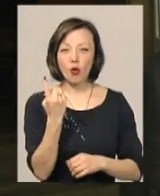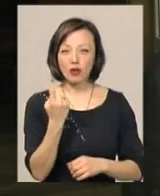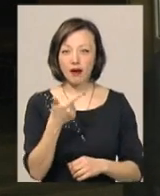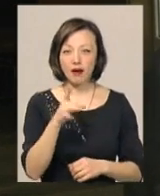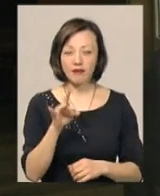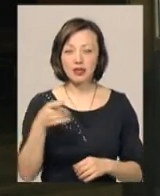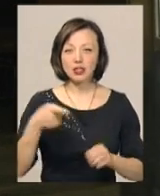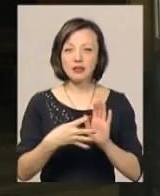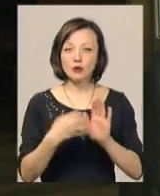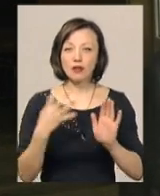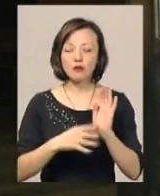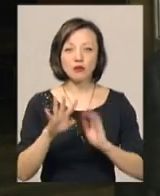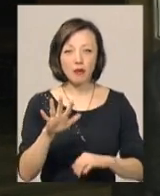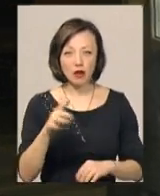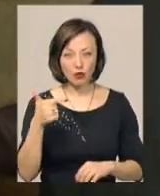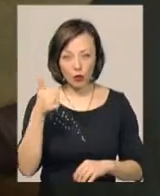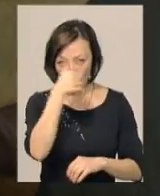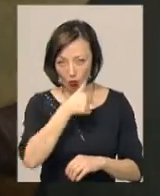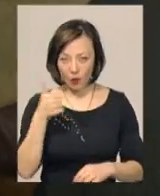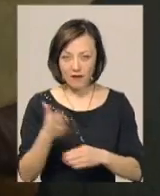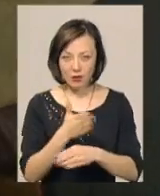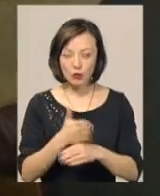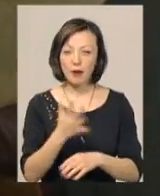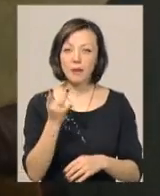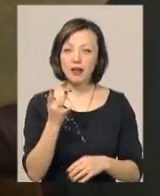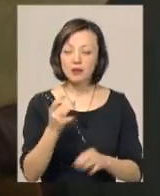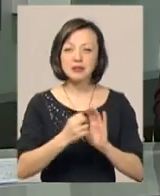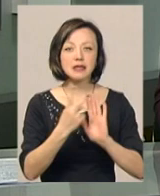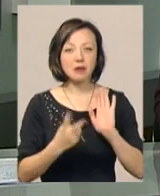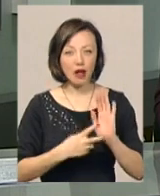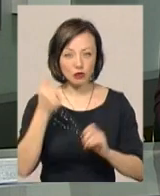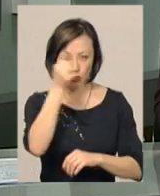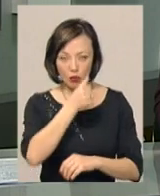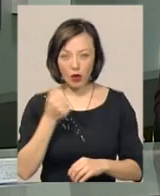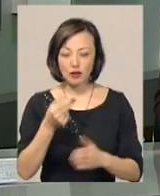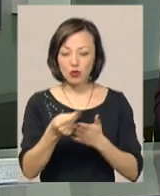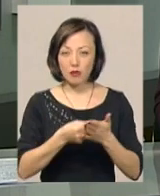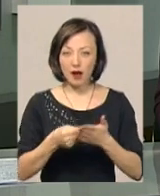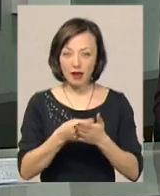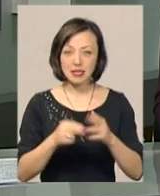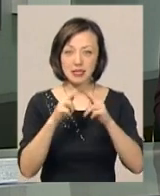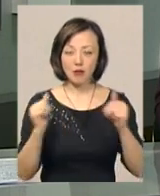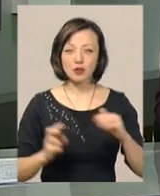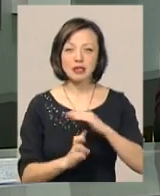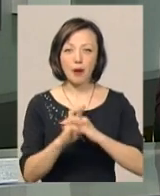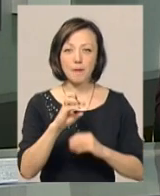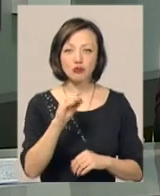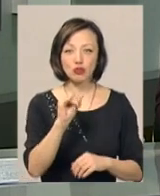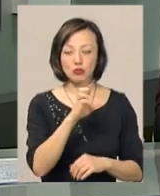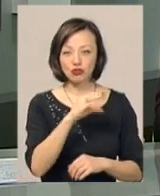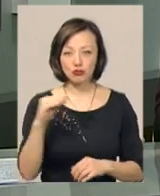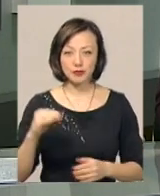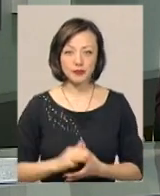гривня 1995 року випуску та 5 гривень 2017-го, на якій зображена замкова церква Меджибіської